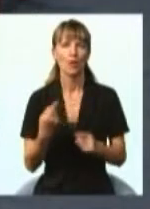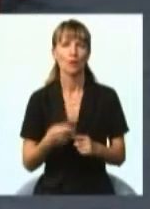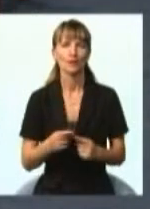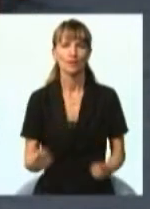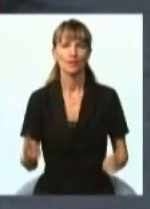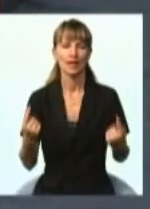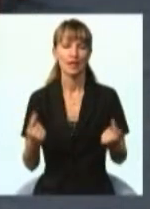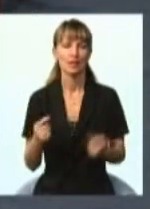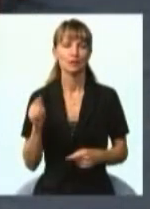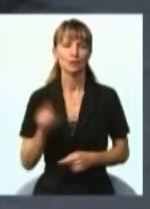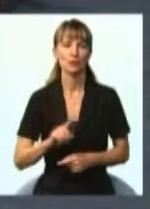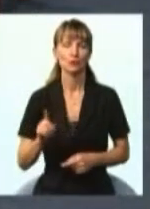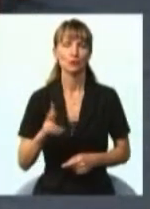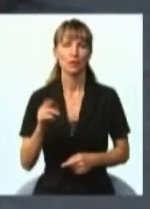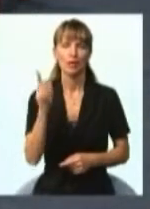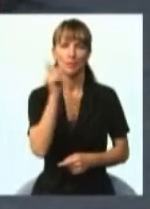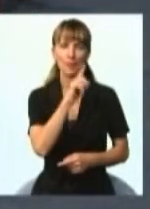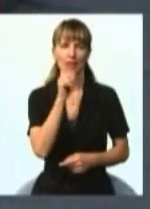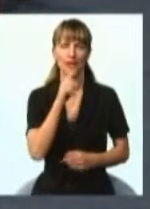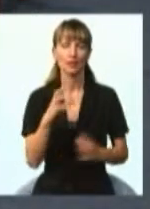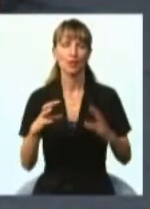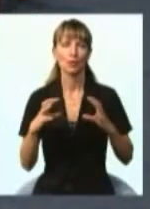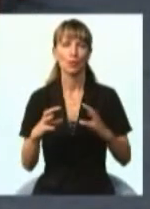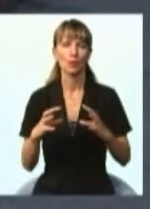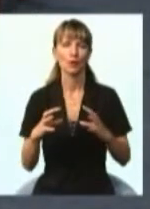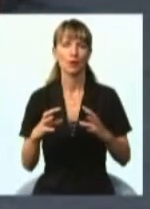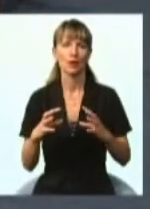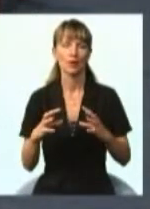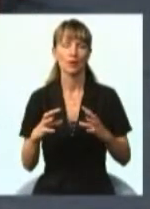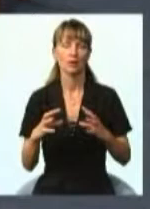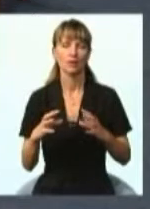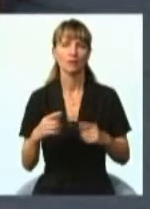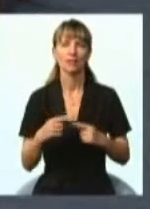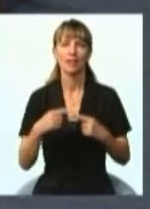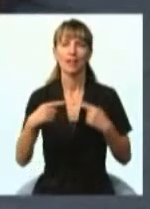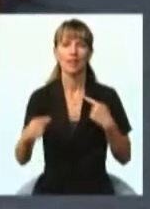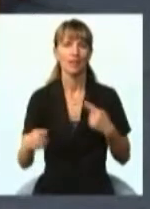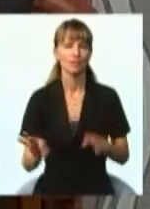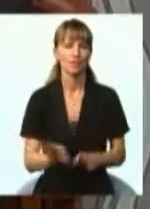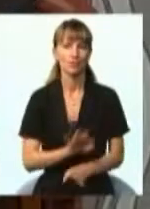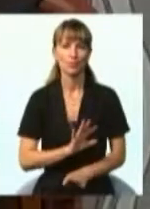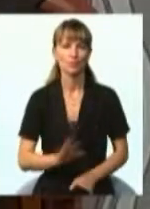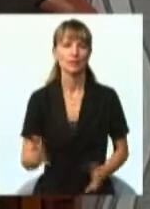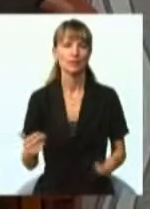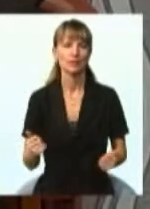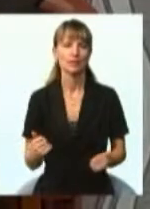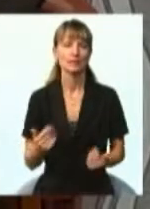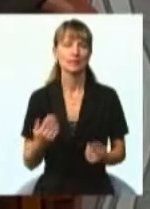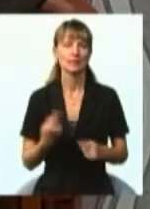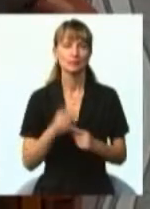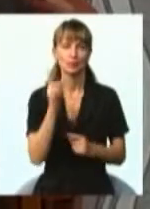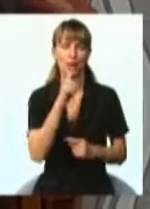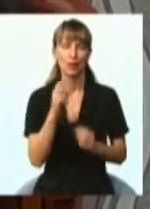великі, тому що на маленьких кульках не злетиш далеко. Та й, власне, скільки ти маленької